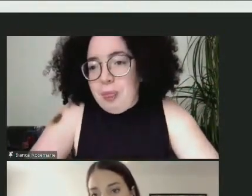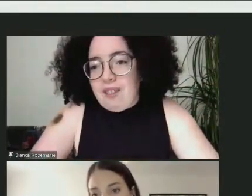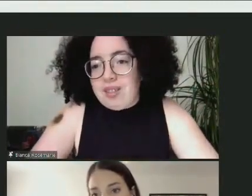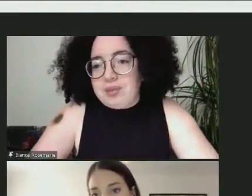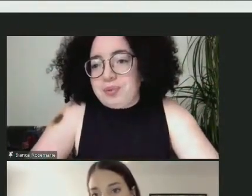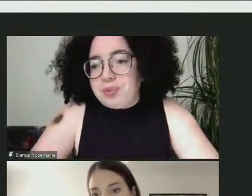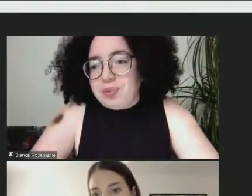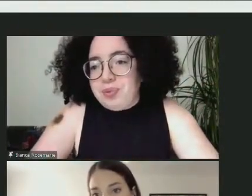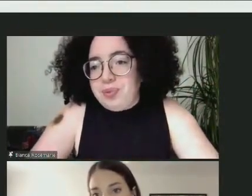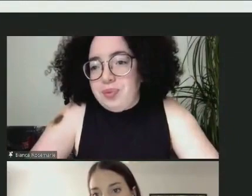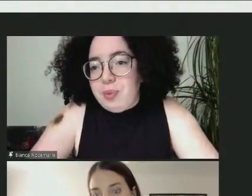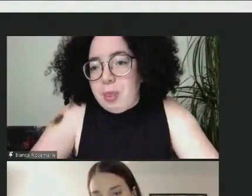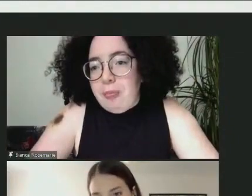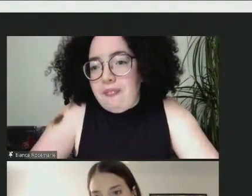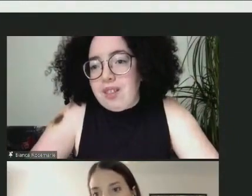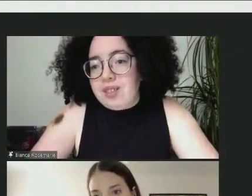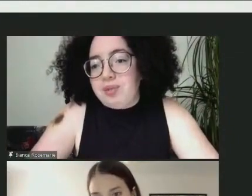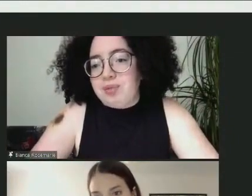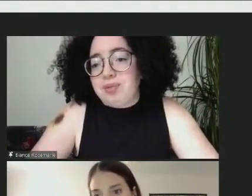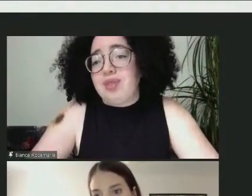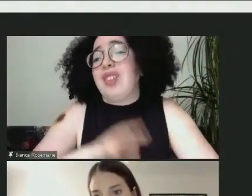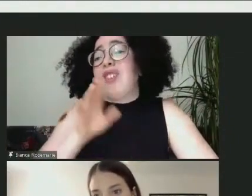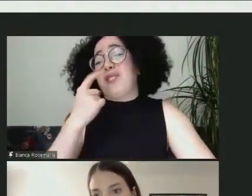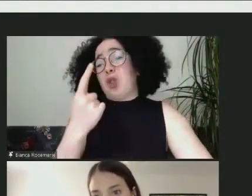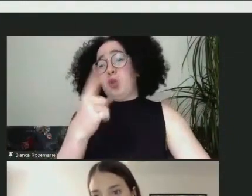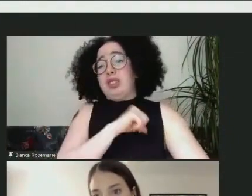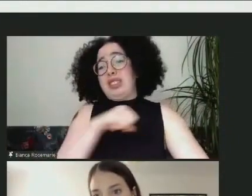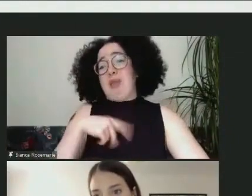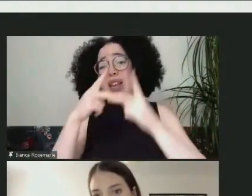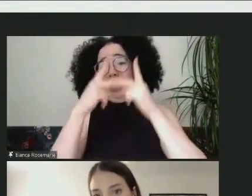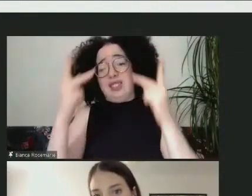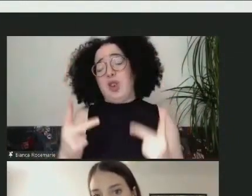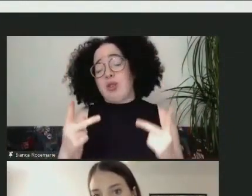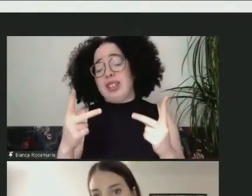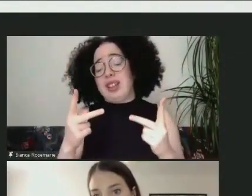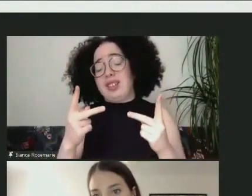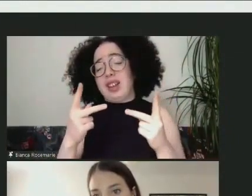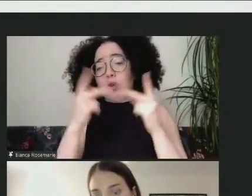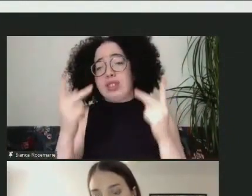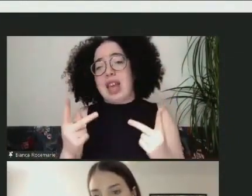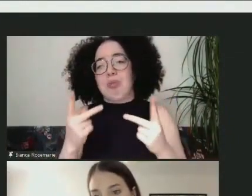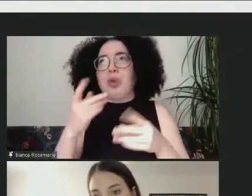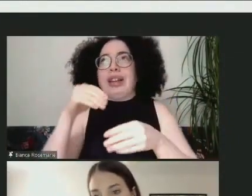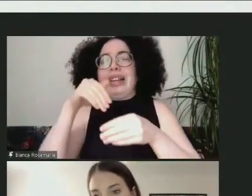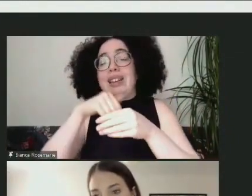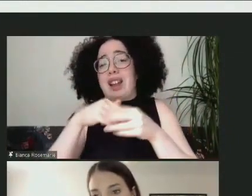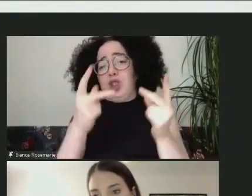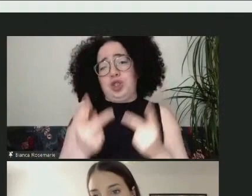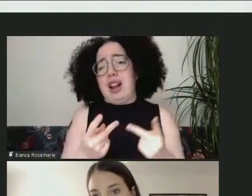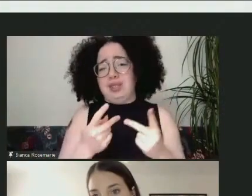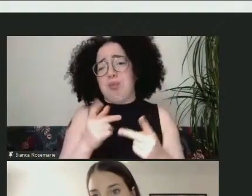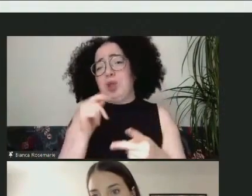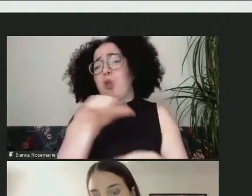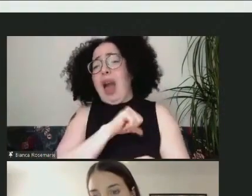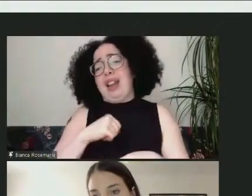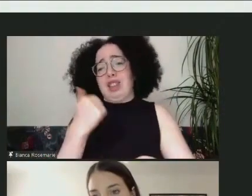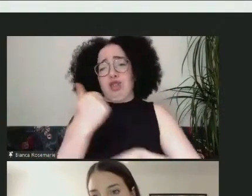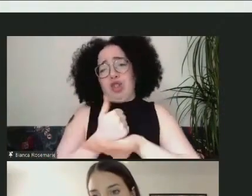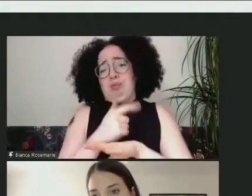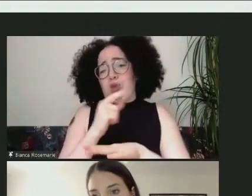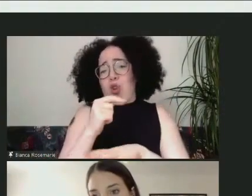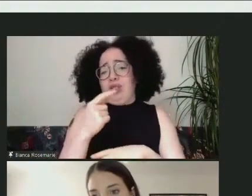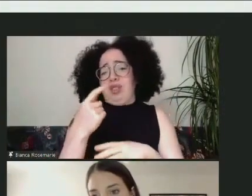keinen Stress, also ich habe keinen Stress und lese mir das geschwind durch und muss schnell antworten. Also das ist auch für das Selbstkonzept eigentlich